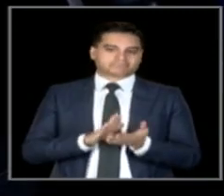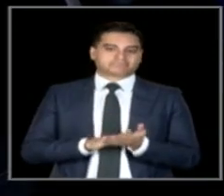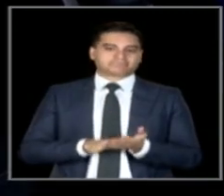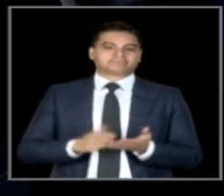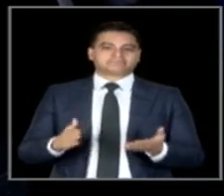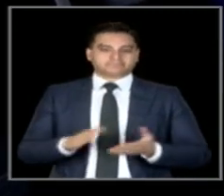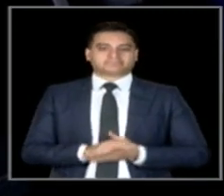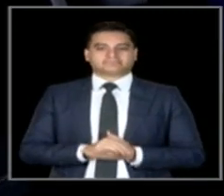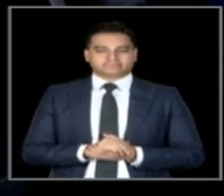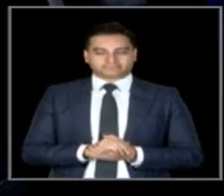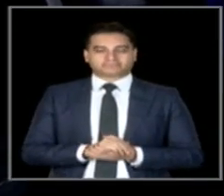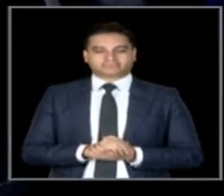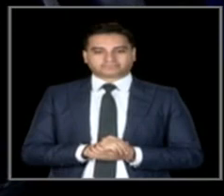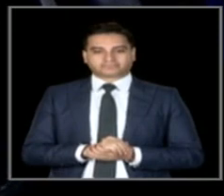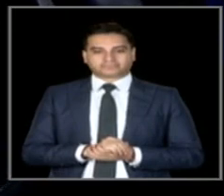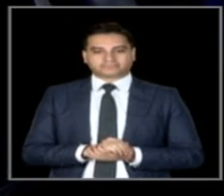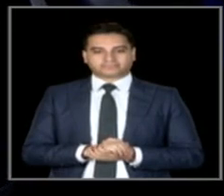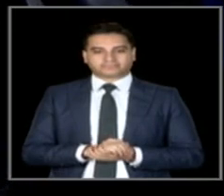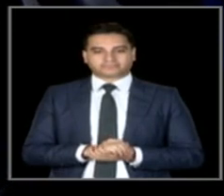الأسئلة اللي ما تجاوبتش.